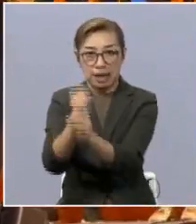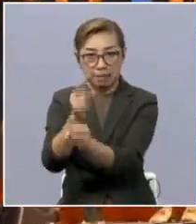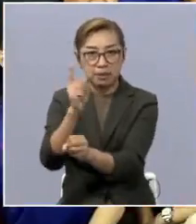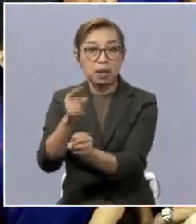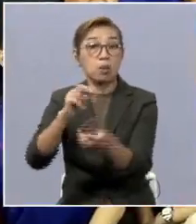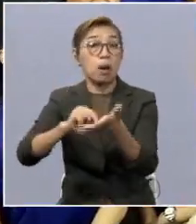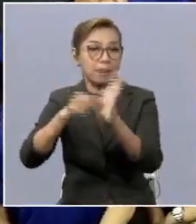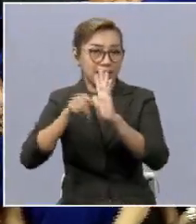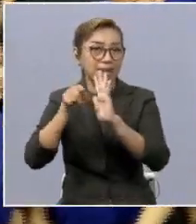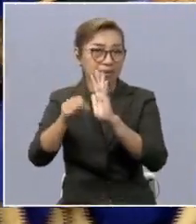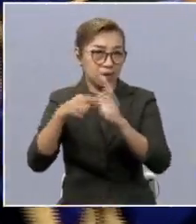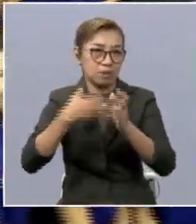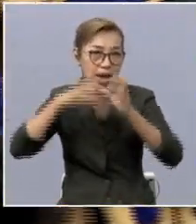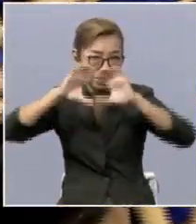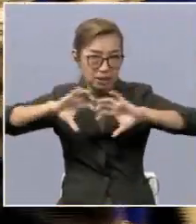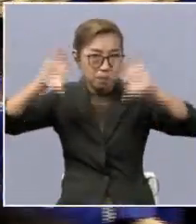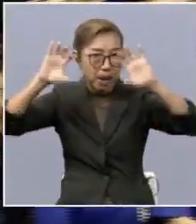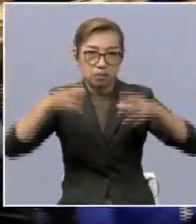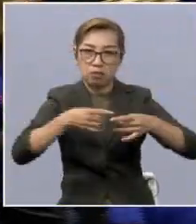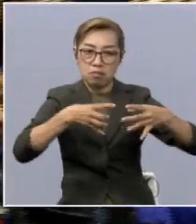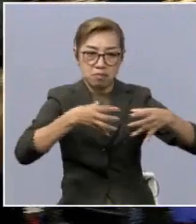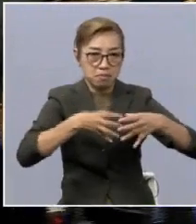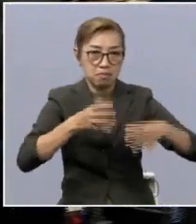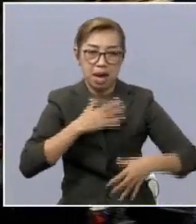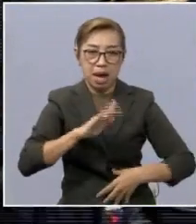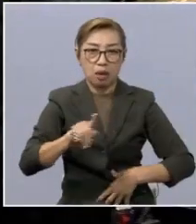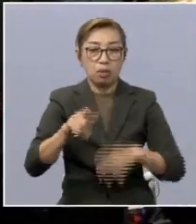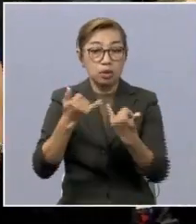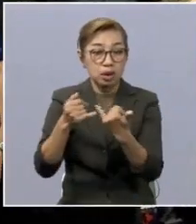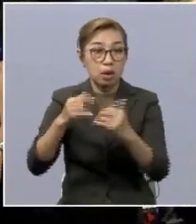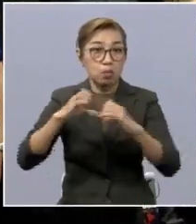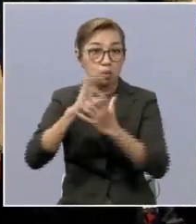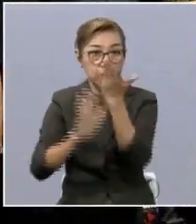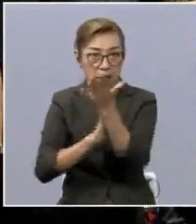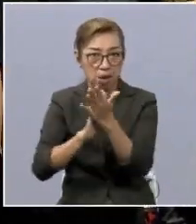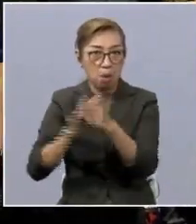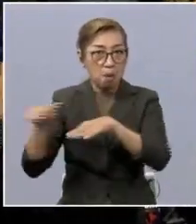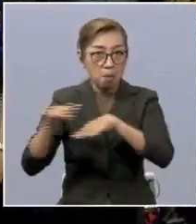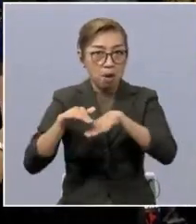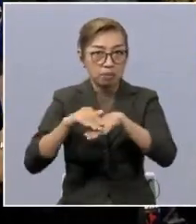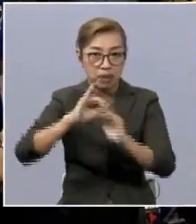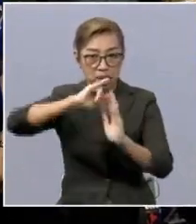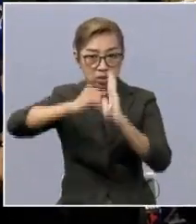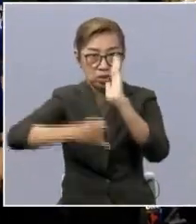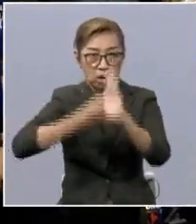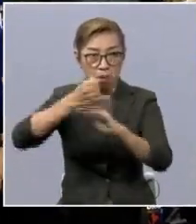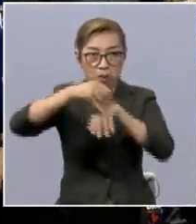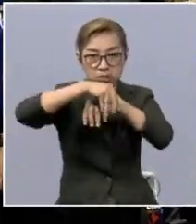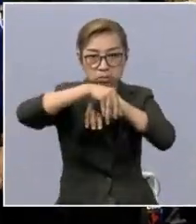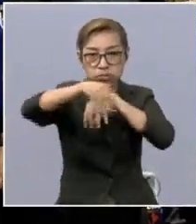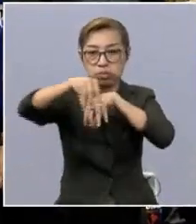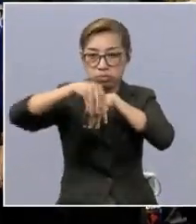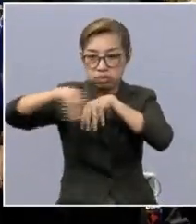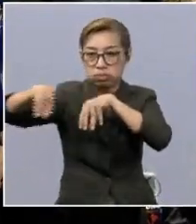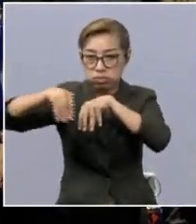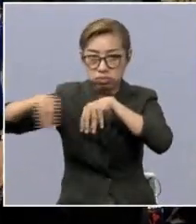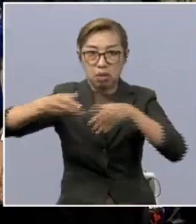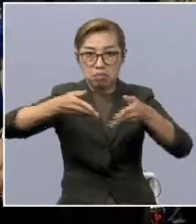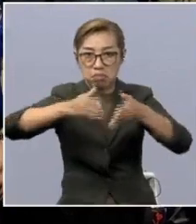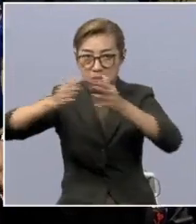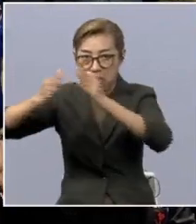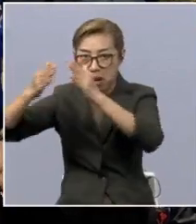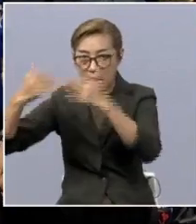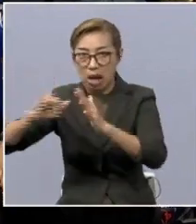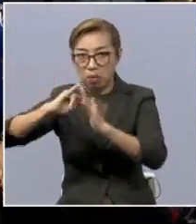านั้นแล้ววันนี้ภูมิใจไทยพร้อมที่สุดในแง่ของการตั้งสาขาพรรคตัวแทนพรรคประจำจังหวัดทำอย่างเงียบๆหลังบ้านทำงานขันแ